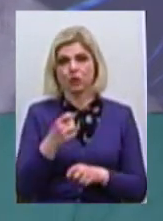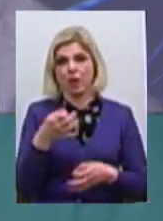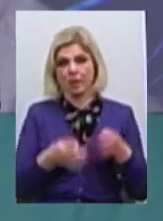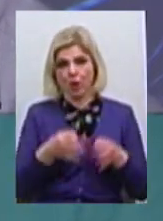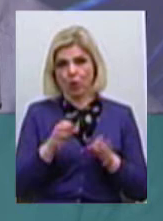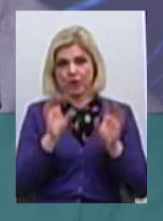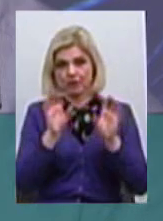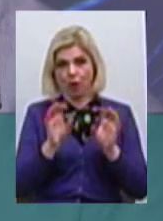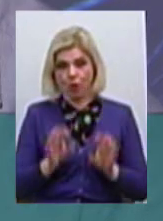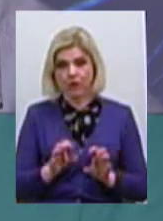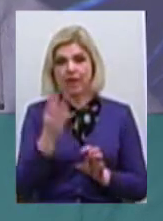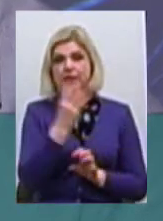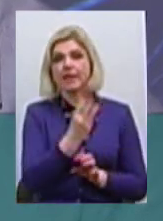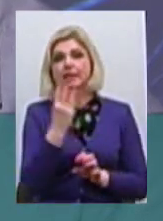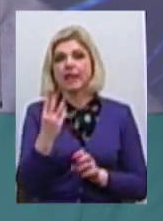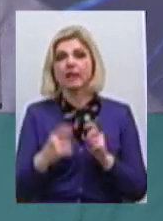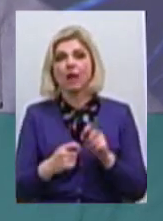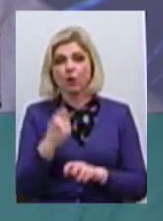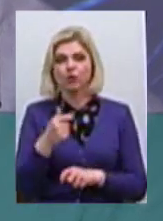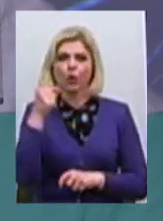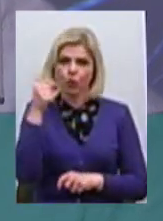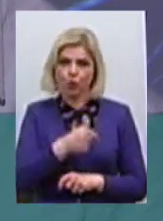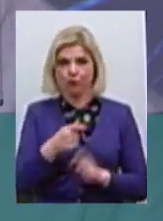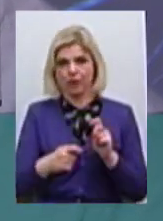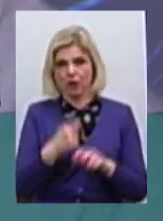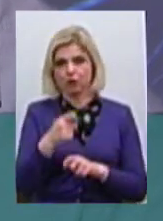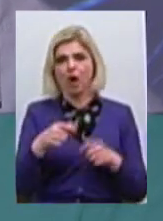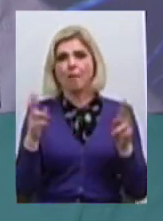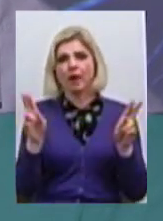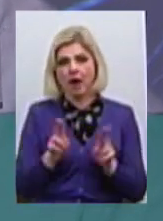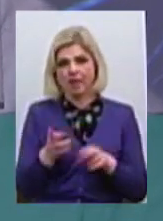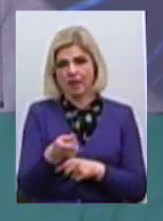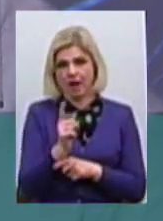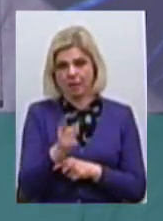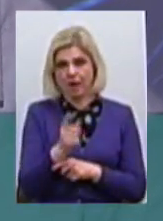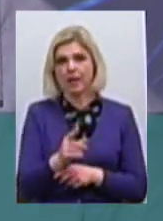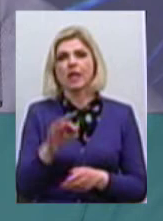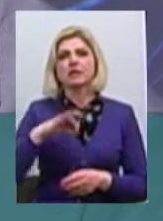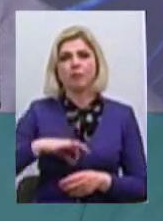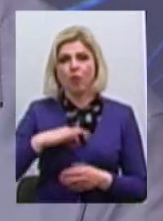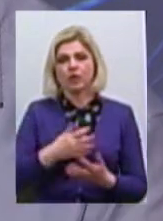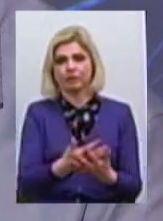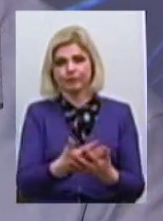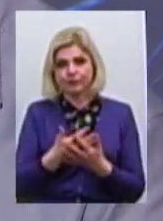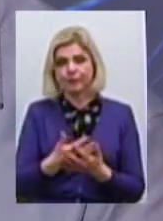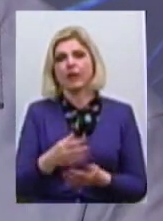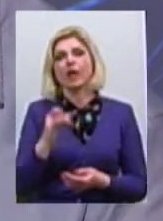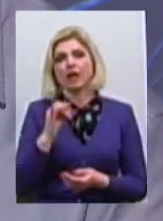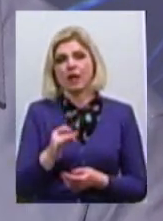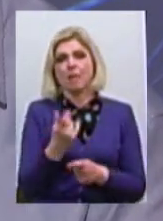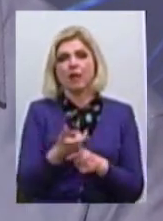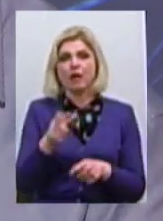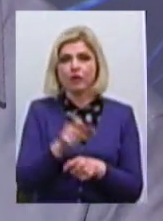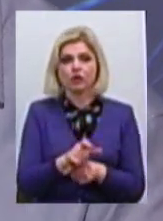законодавства, з яких 33 порушення – це грубі порушення правил рибальства, тобто із застосуванням заборонених знарядь лову або